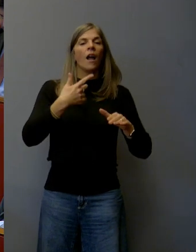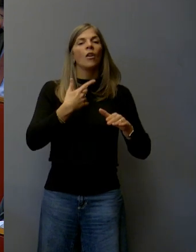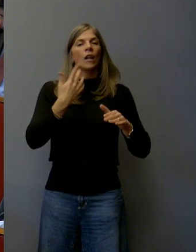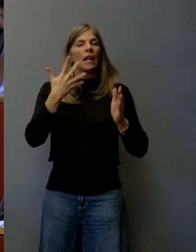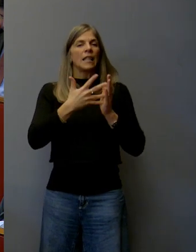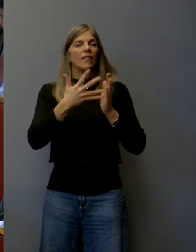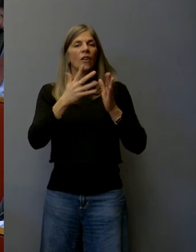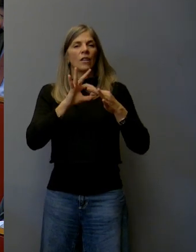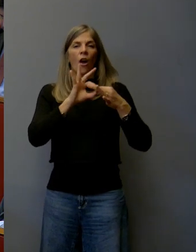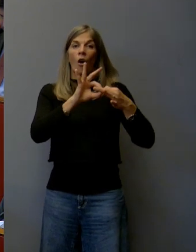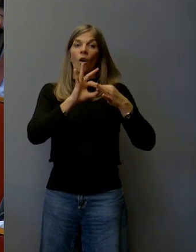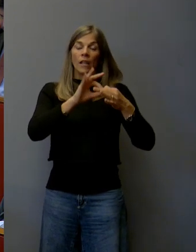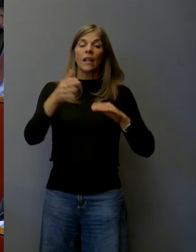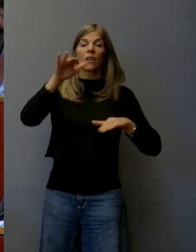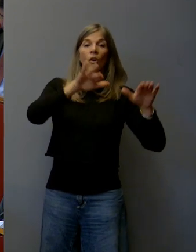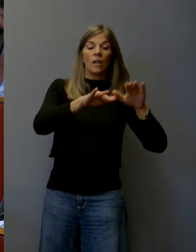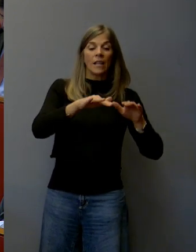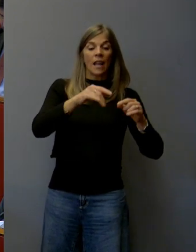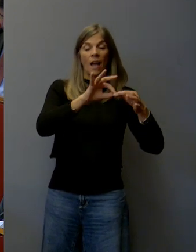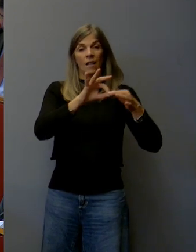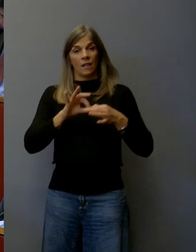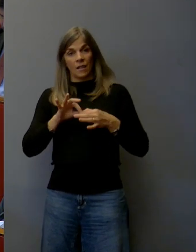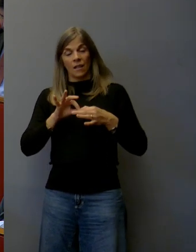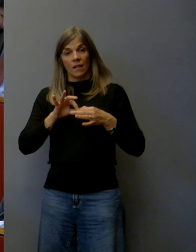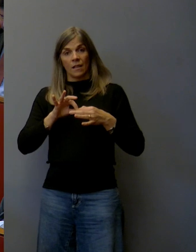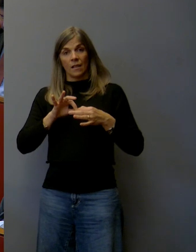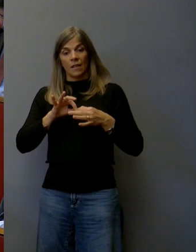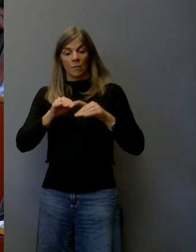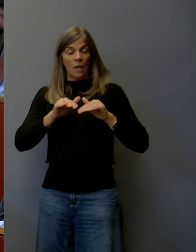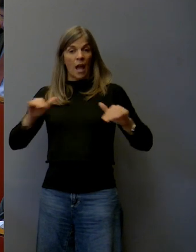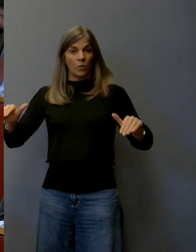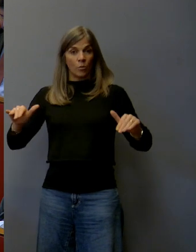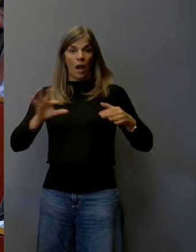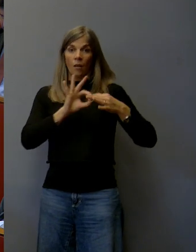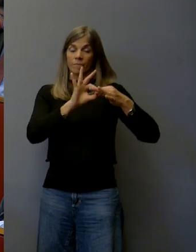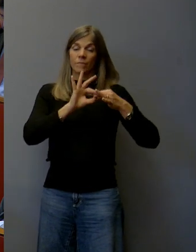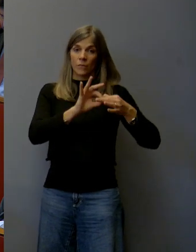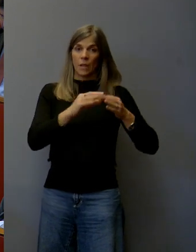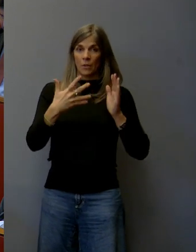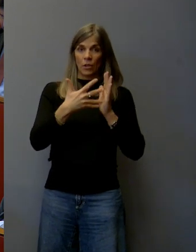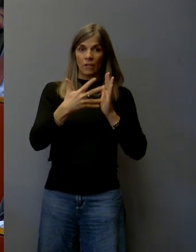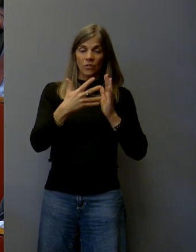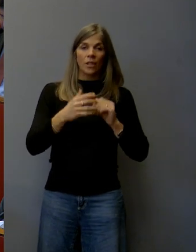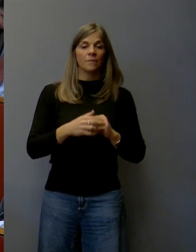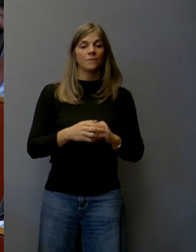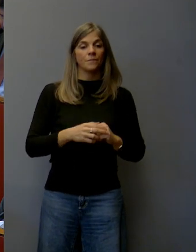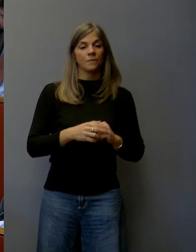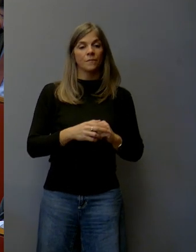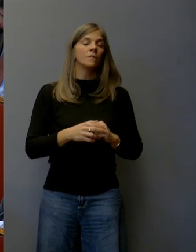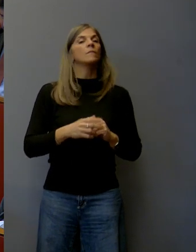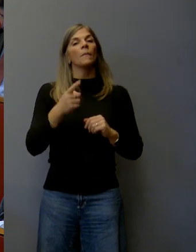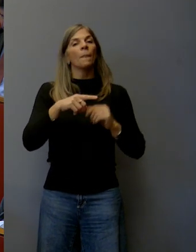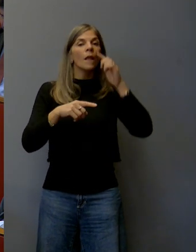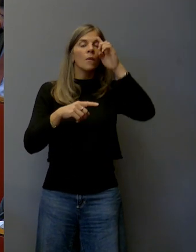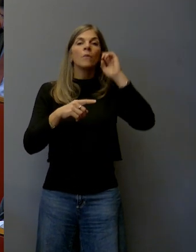la zona collinare e la zona come dire di pianura è una un quartiere